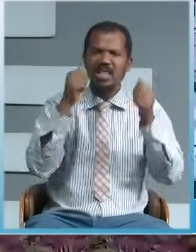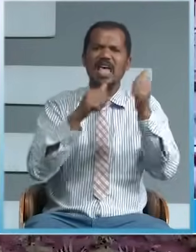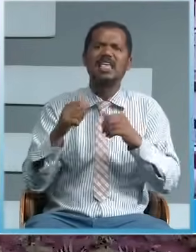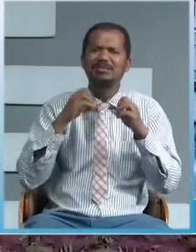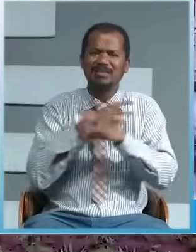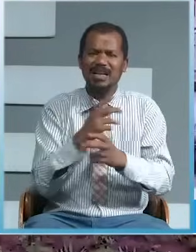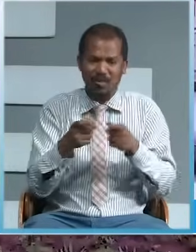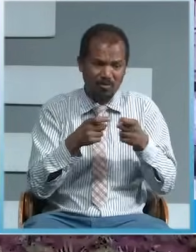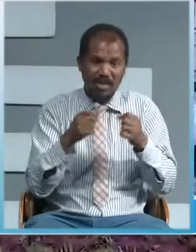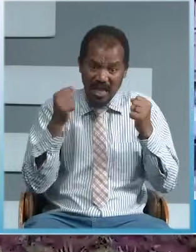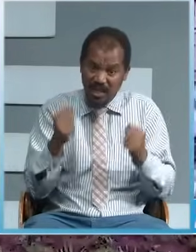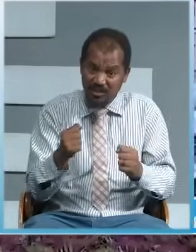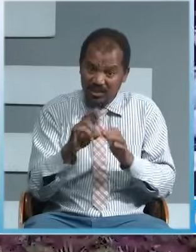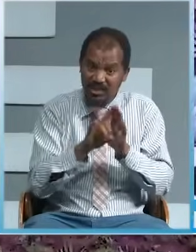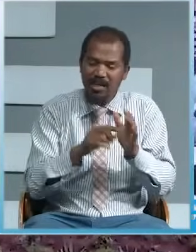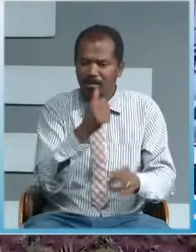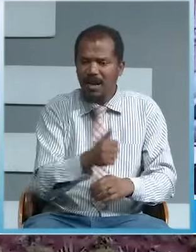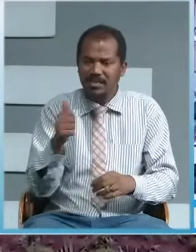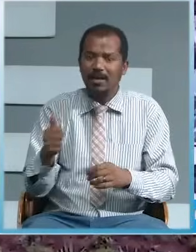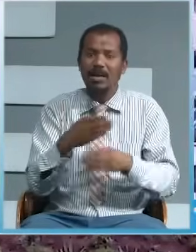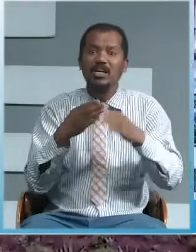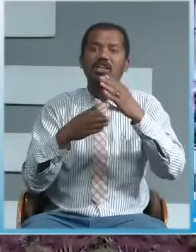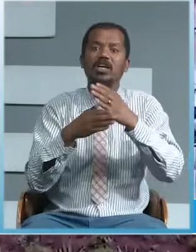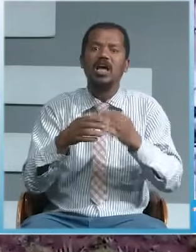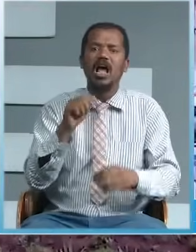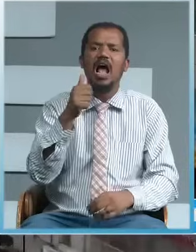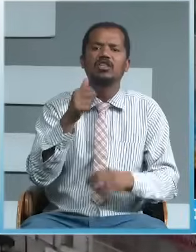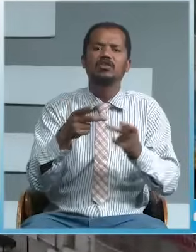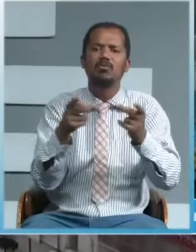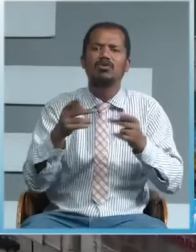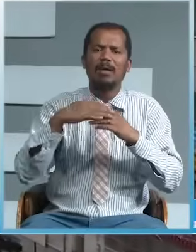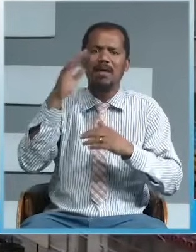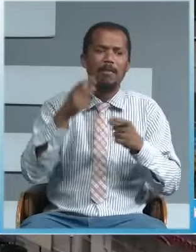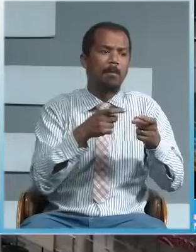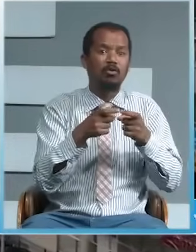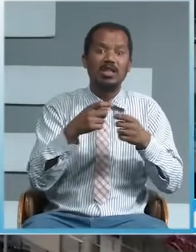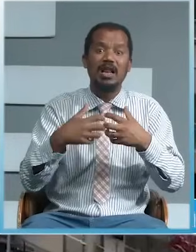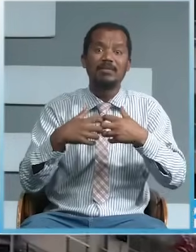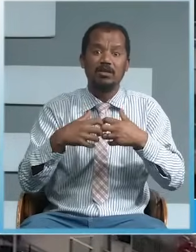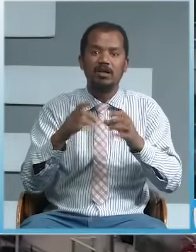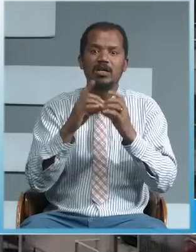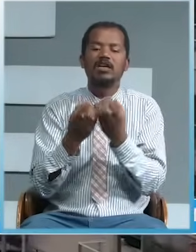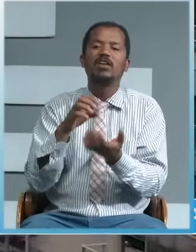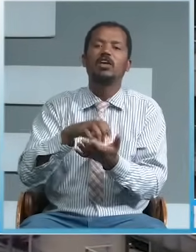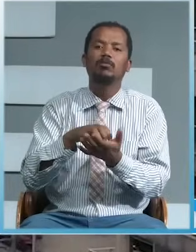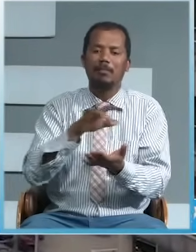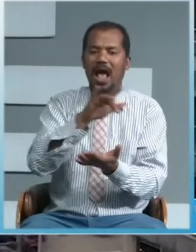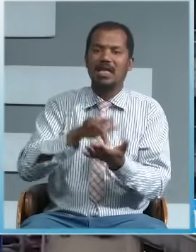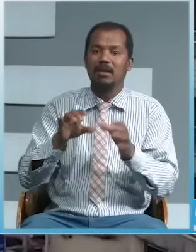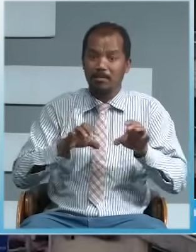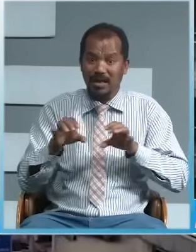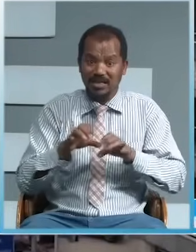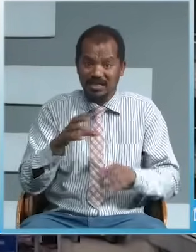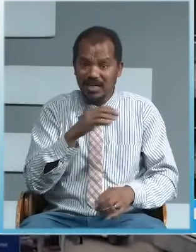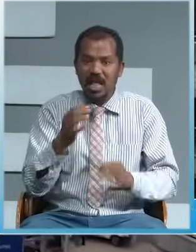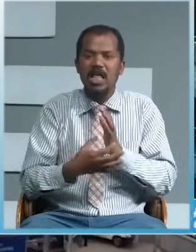የአየር ብክለት ለመቆጣጠር ያስችል ዘንድም በአዲስ አበባ ደረጃ ከ10 ቦታ በላይ መቆጣጠሪያ መሳሪያዎችን ክፍለ ከተሞችን ማዕከል